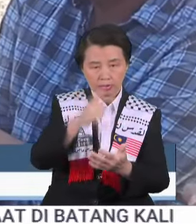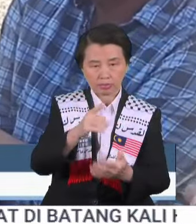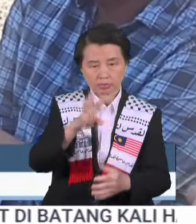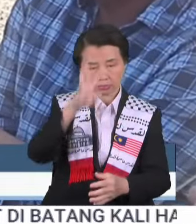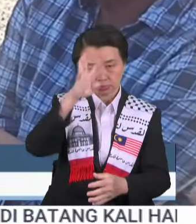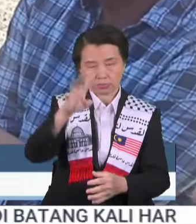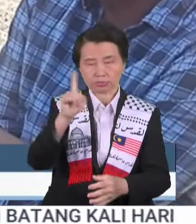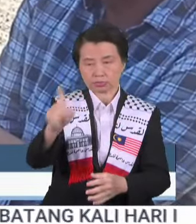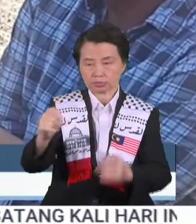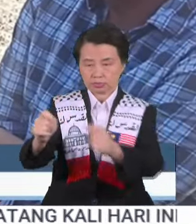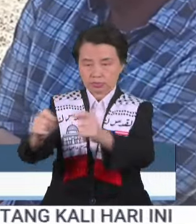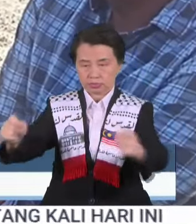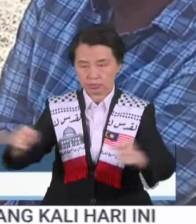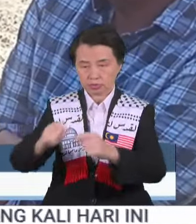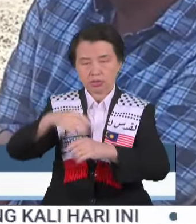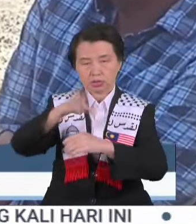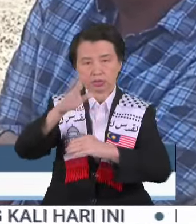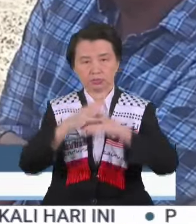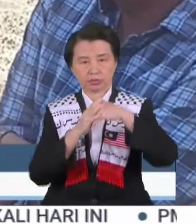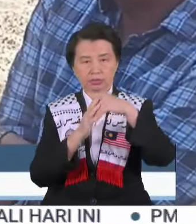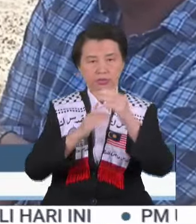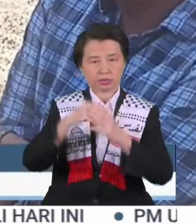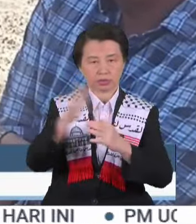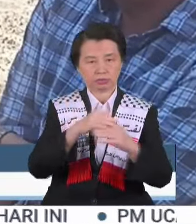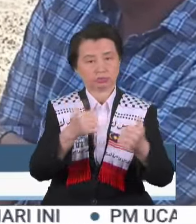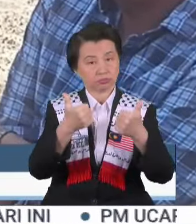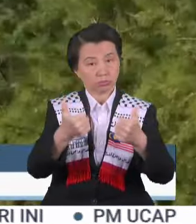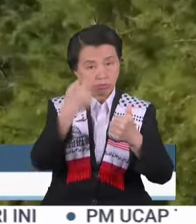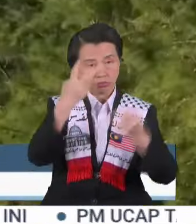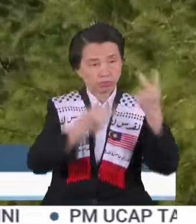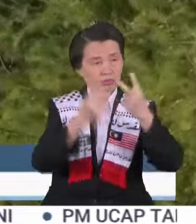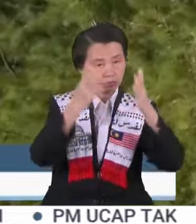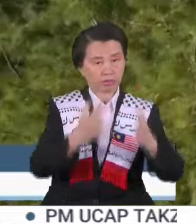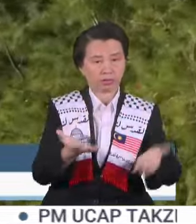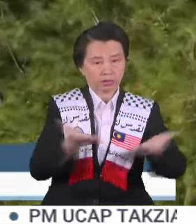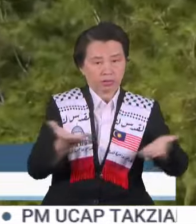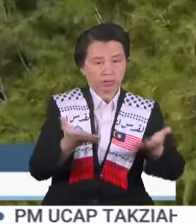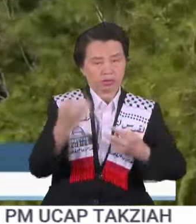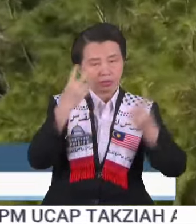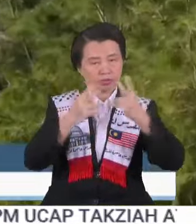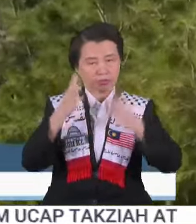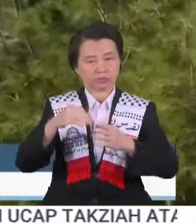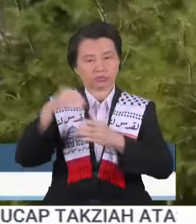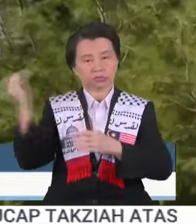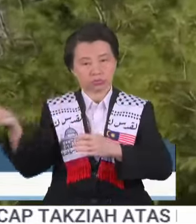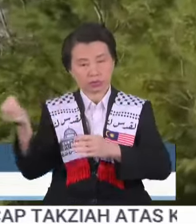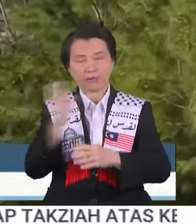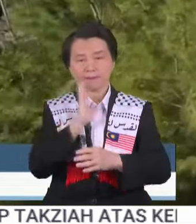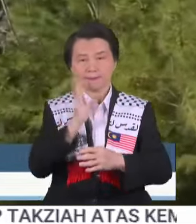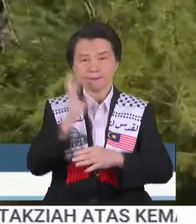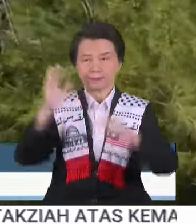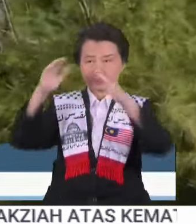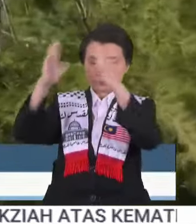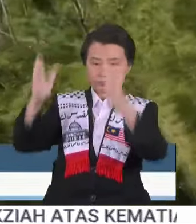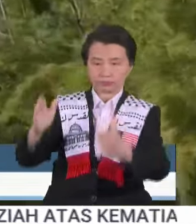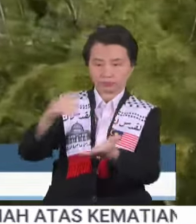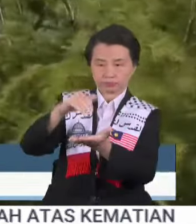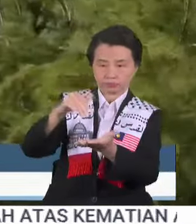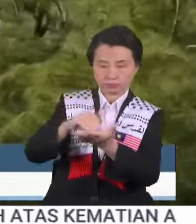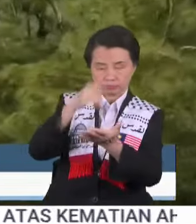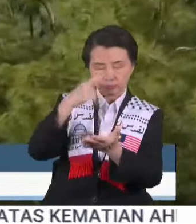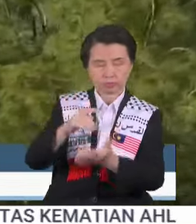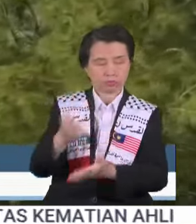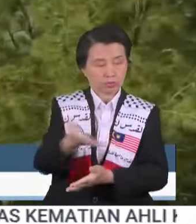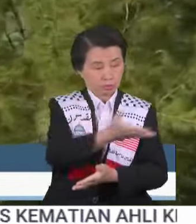mencipta sebuah destinasi yang lebih selesa serta menarik bagi pelancong tempatan dan asing. Tambahnya, pusat itu akan menjadi titik tumpuan